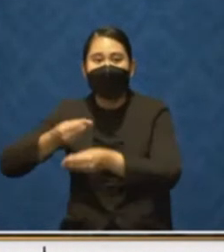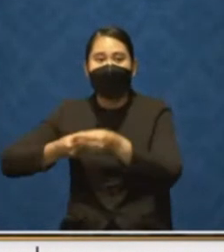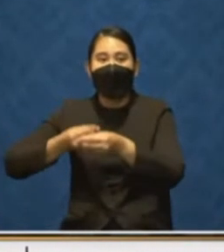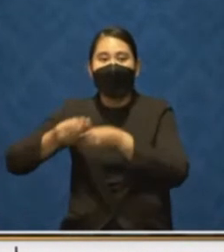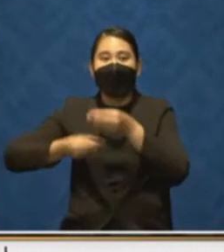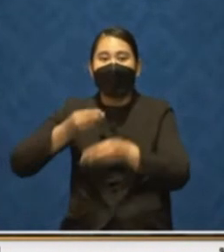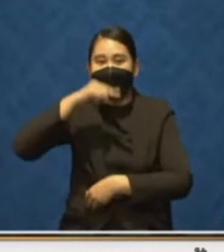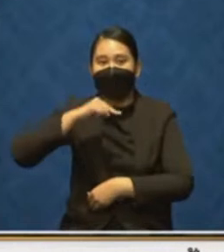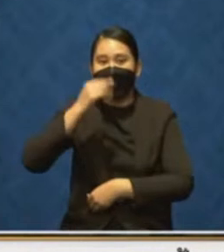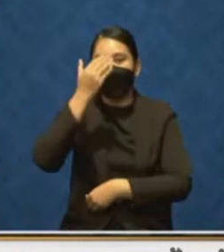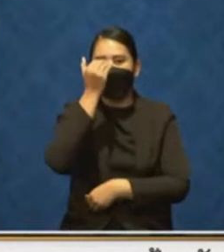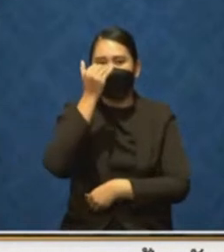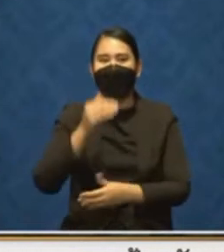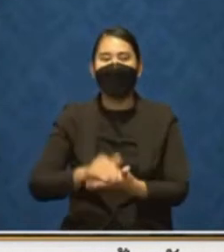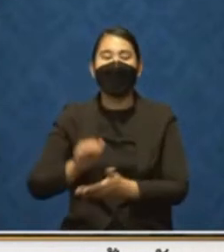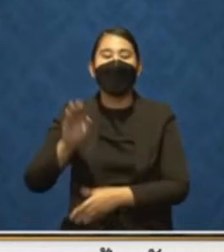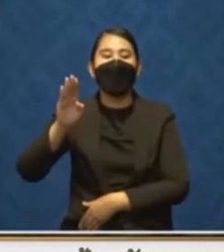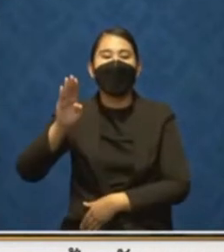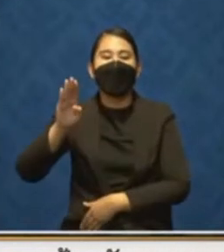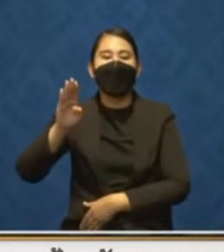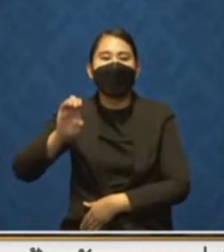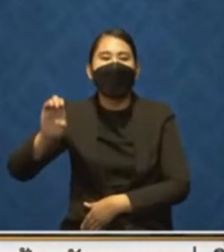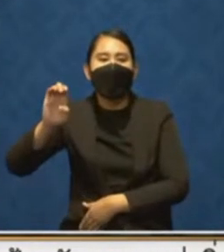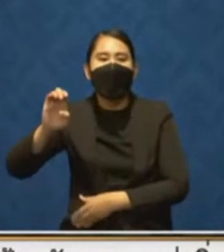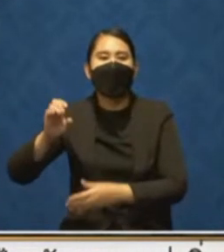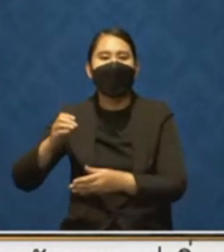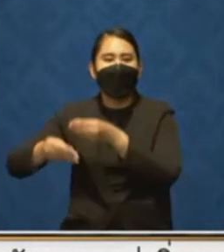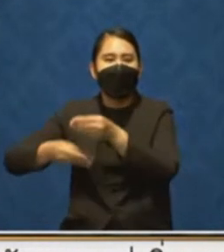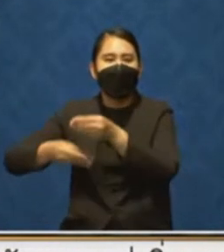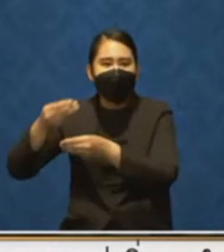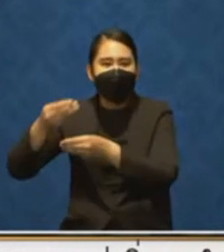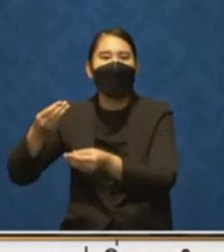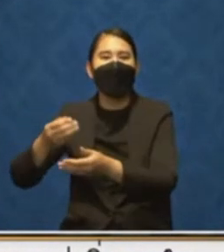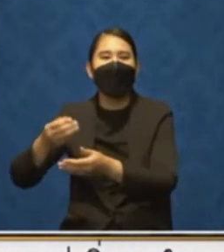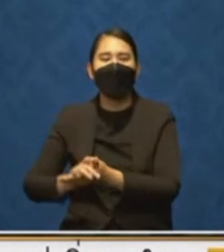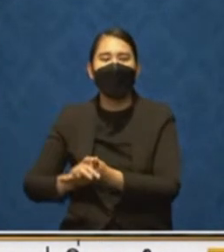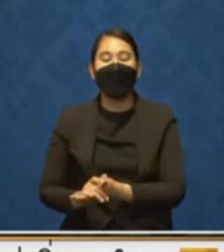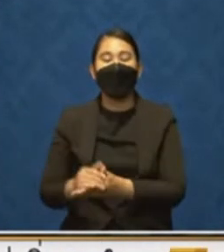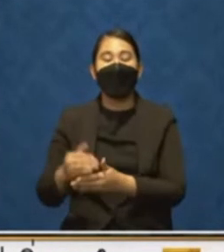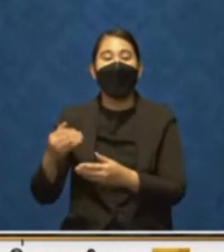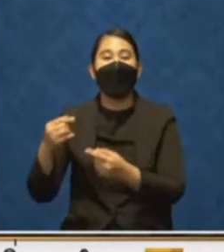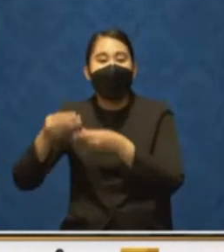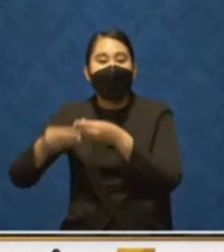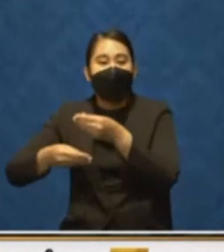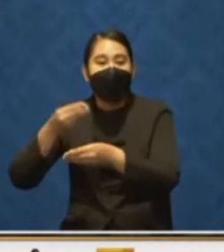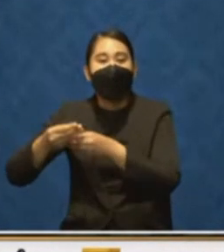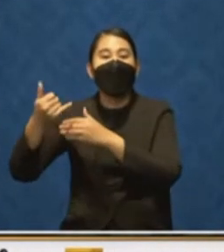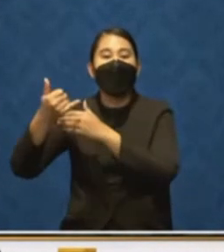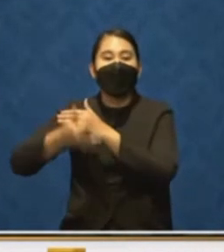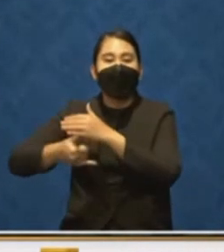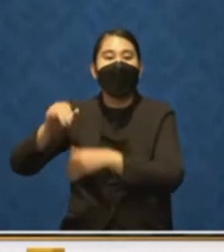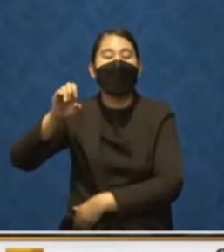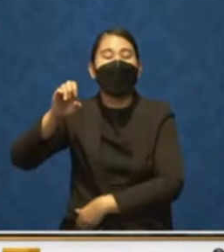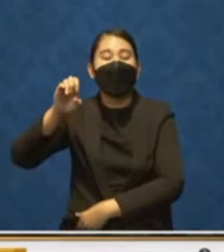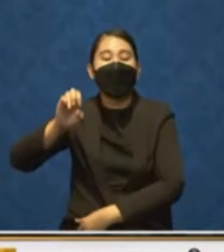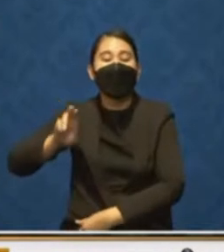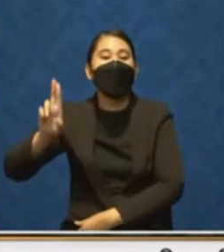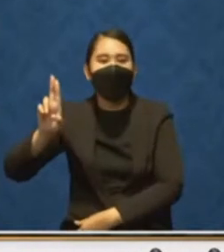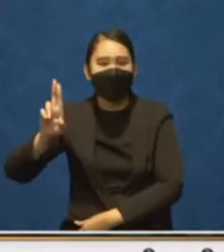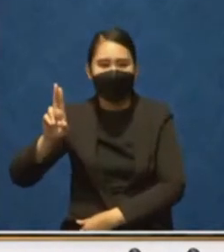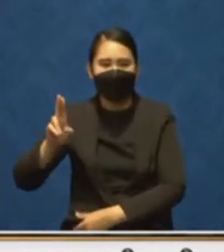เศรษฐีมันขายแถวรักจันทร์เบิร์กสวีเดนเดนมาร์กโปรตุเกสสเปนเบลเยียม